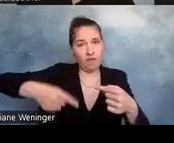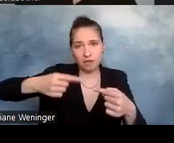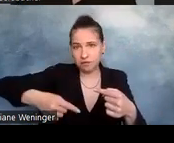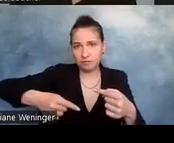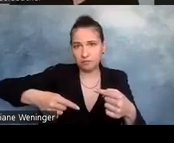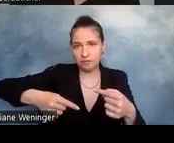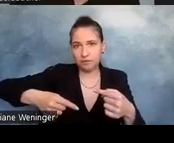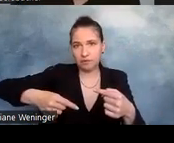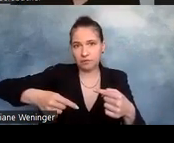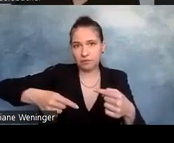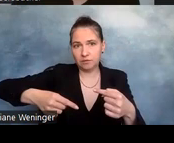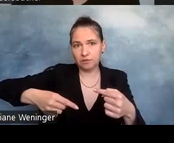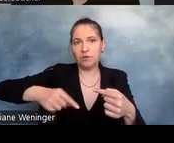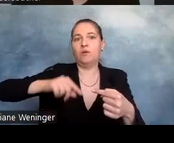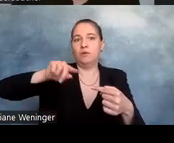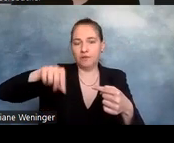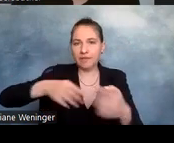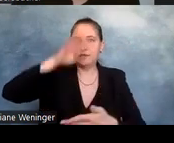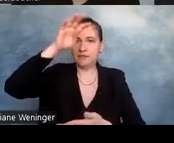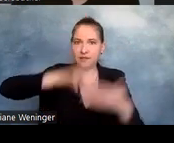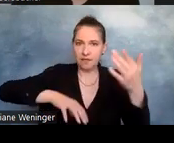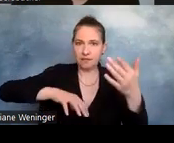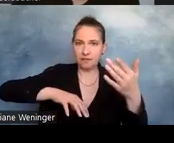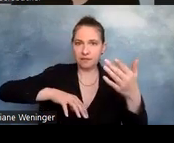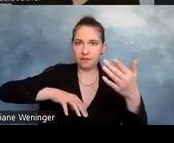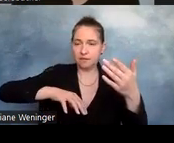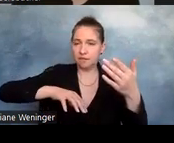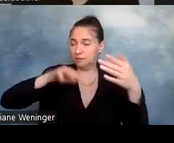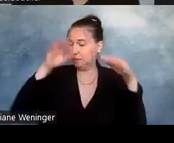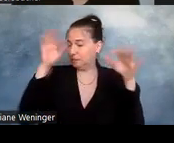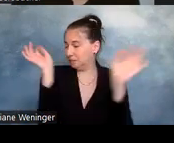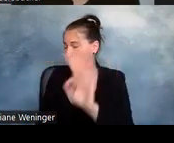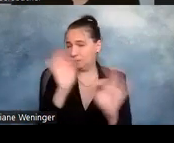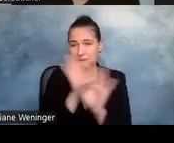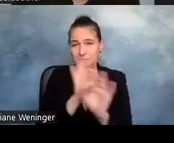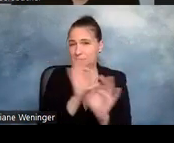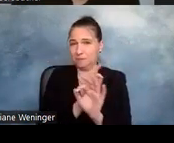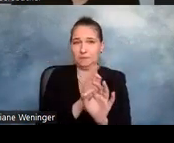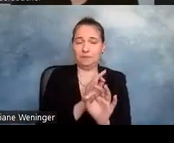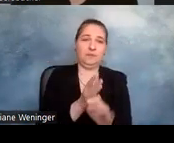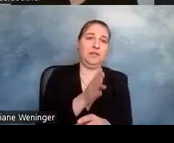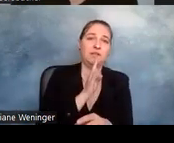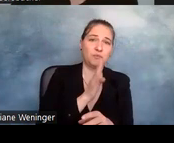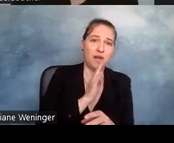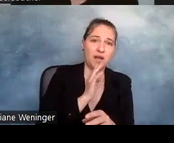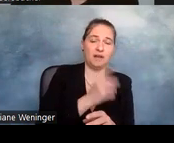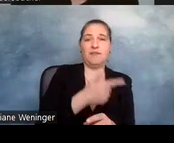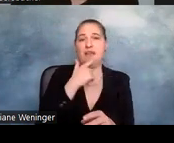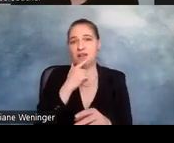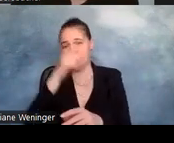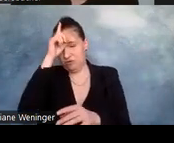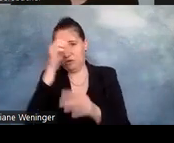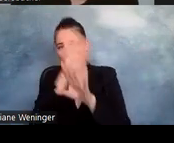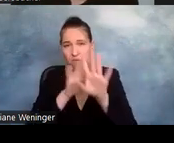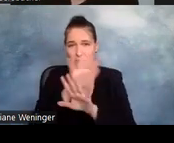standardmäßig Deutsch und liest einem dann den ganzen Text einfach im schlimmsten Denglisch vor. Und vielleicht am Anfang klingt es noch witzig, aber eigentlich